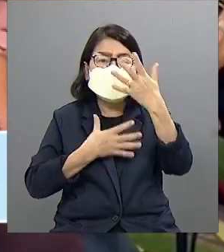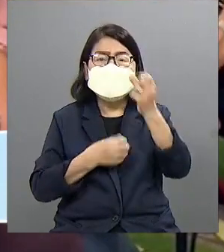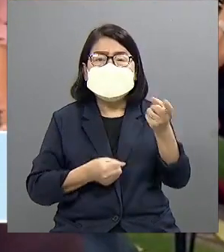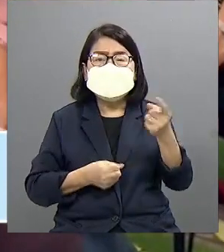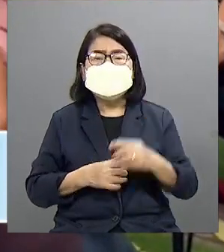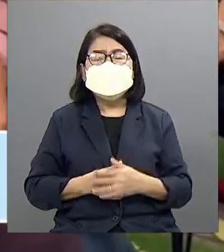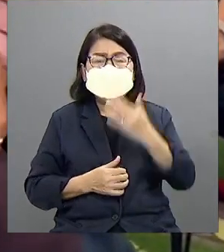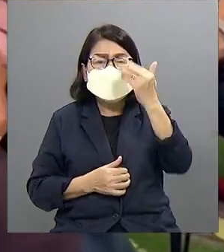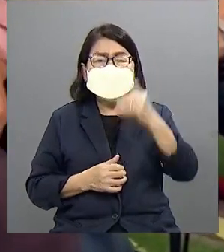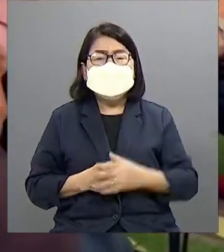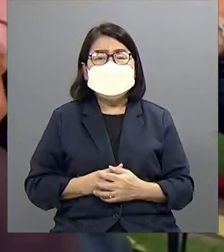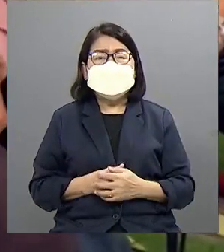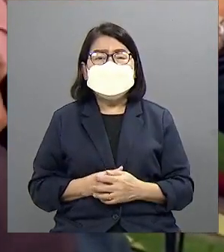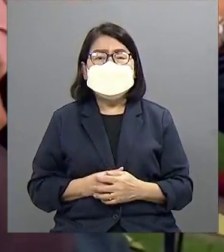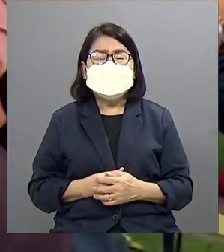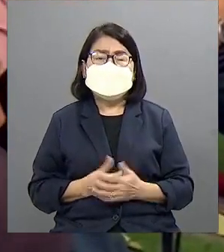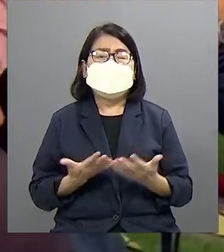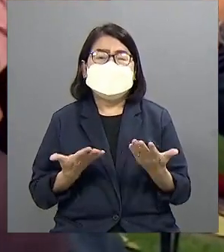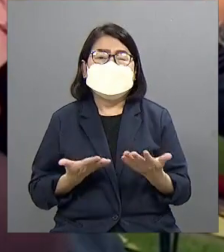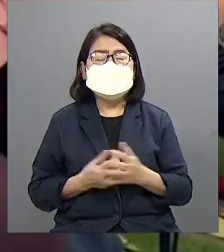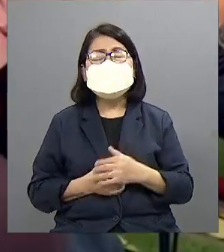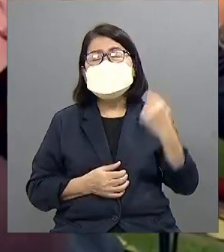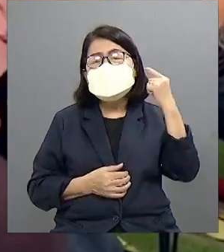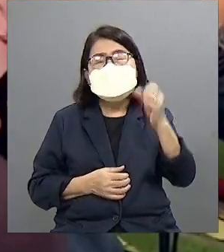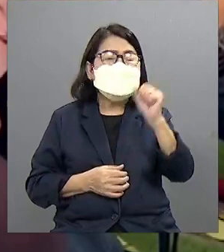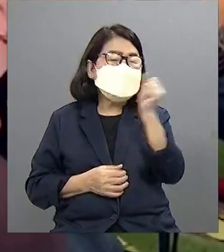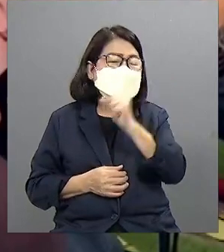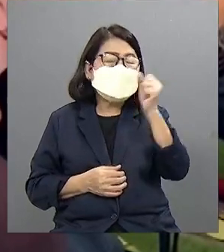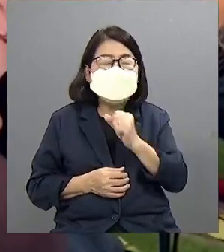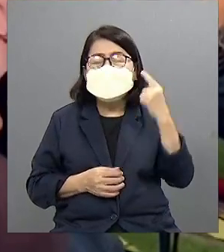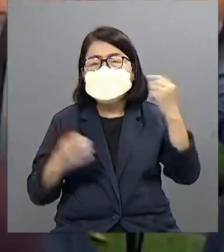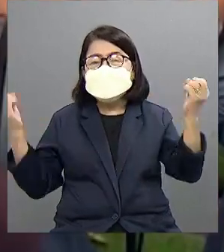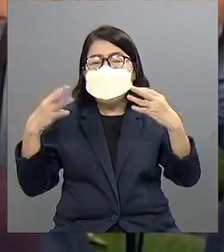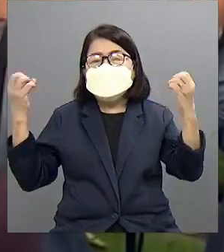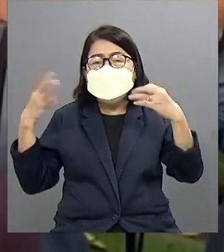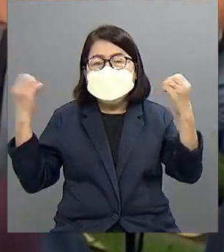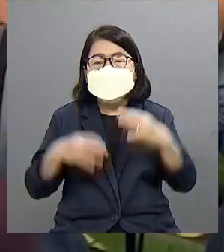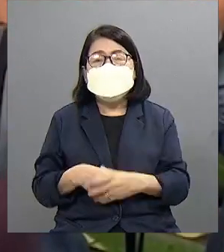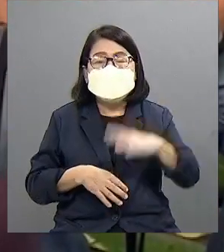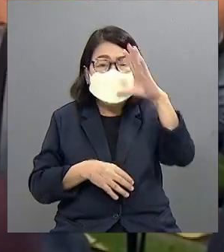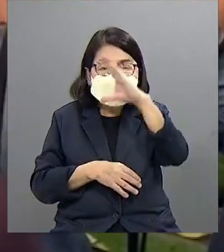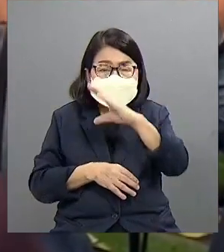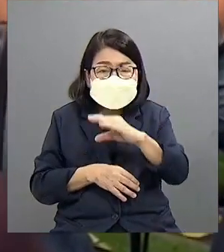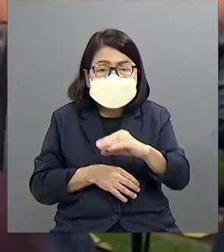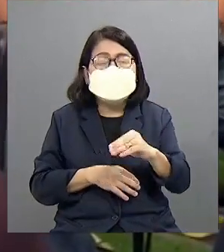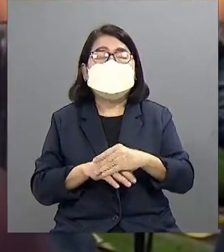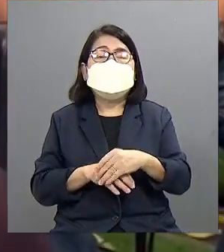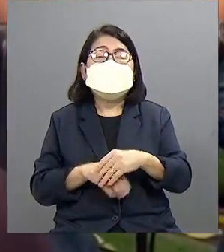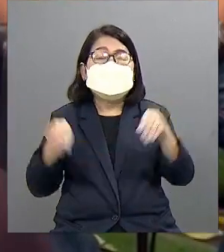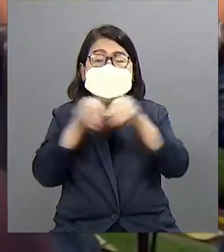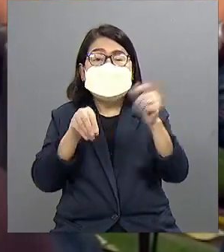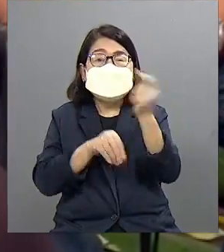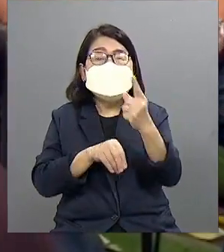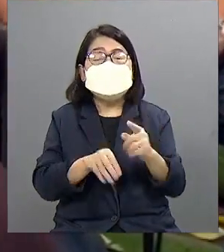ะเขายังมีการเปิดเพลงจนหลังเที่ยงคืนนะคะถึงจะเลิกไม่มีเบาค่ะเสียง